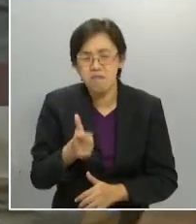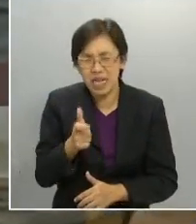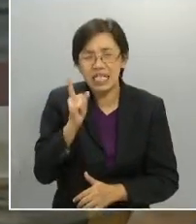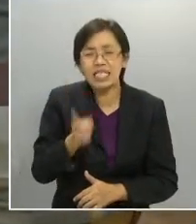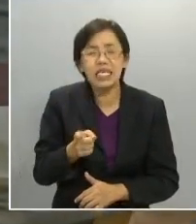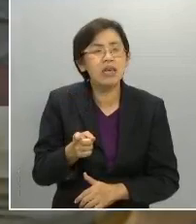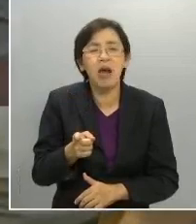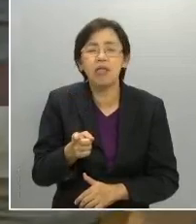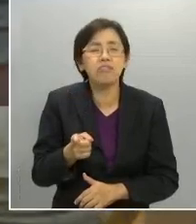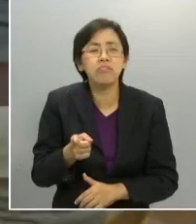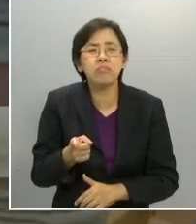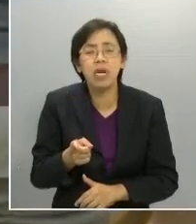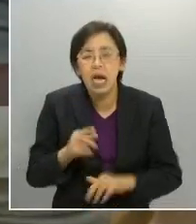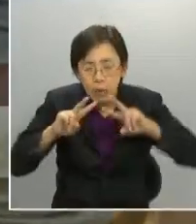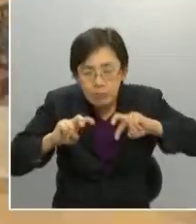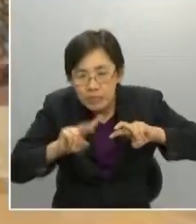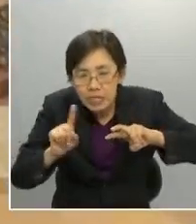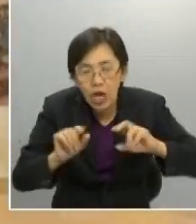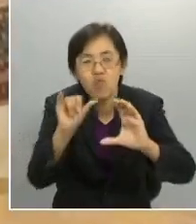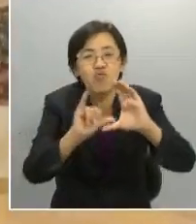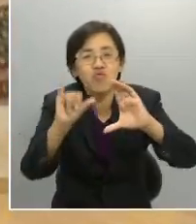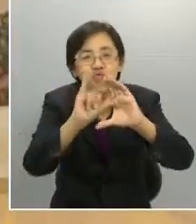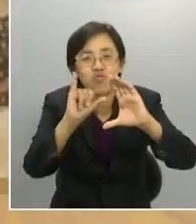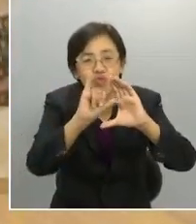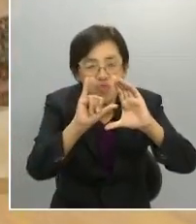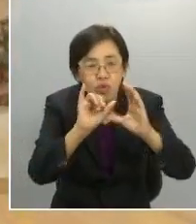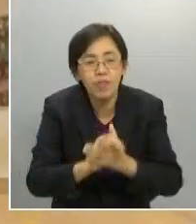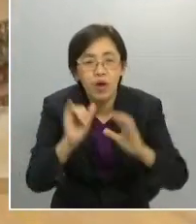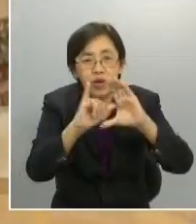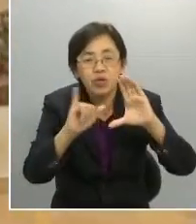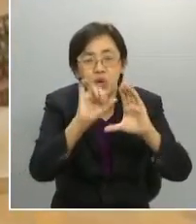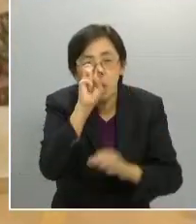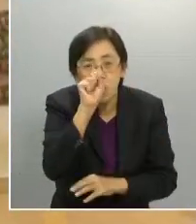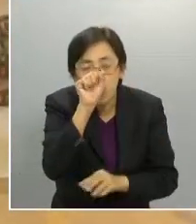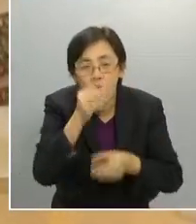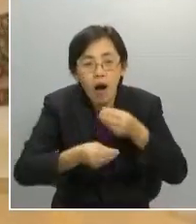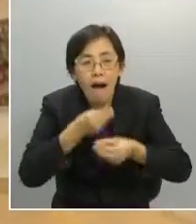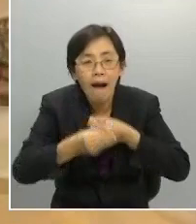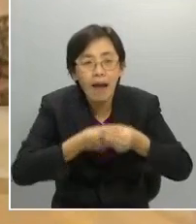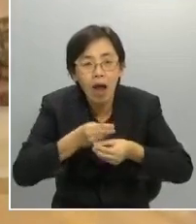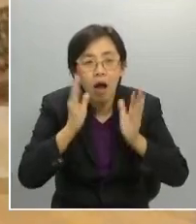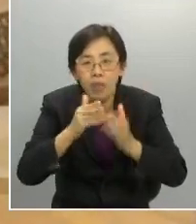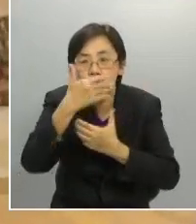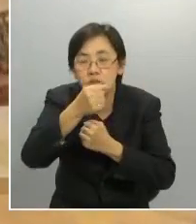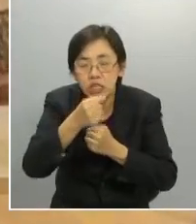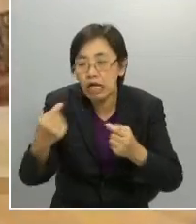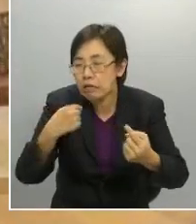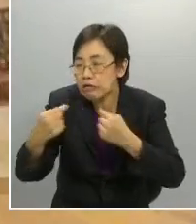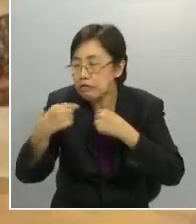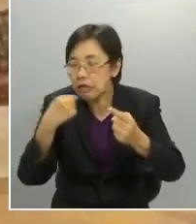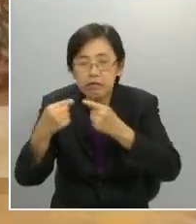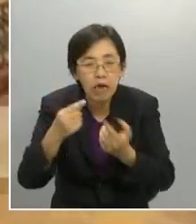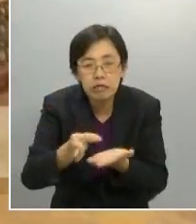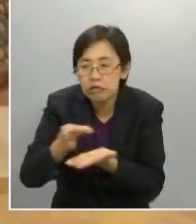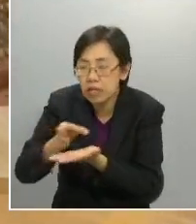ได้เขาบอกว่าเขาไปศึกษามาจาก YouTube แล้วก็ลองเปิดขายก็พบว่ามีคนสนใจก็เลยสั่งซื้อมาแ